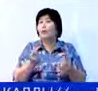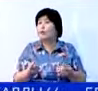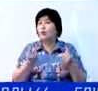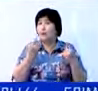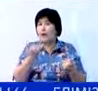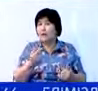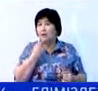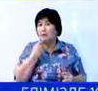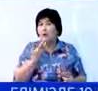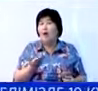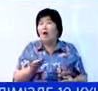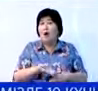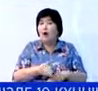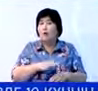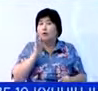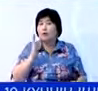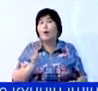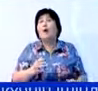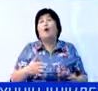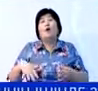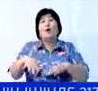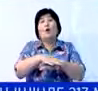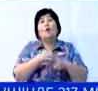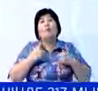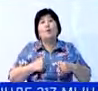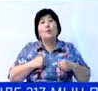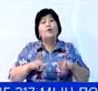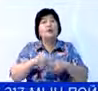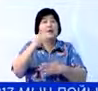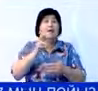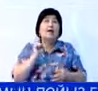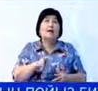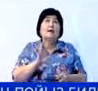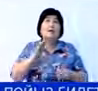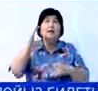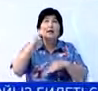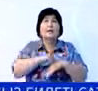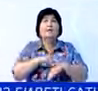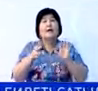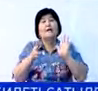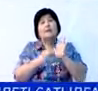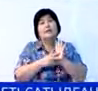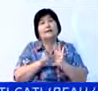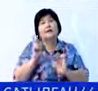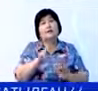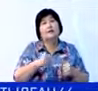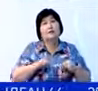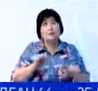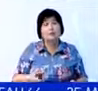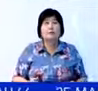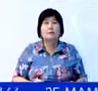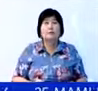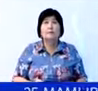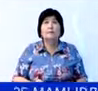сіздерге қазір. Ауыр тиеді. Қоғамдық моншаларға да осындай талап қойылған. Келушілерді тек кешкі 8-ге дейін қабылдауы тиіс. Біз аяқтап